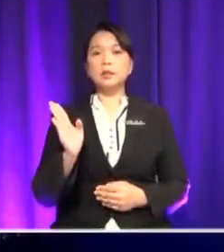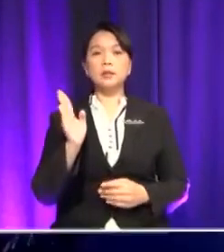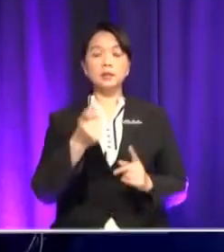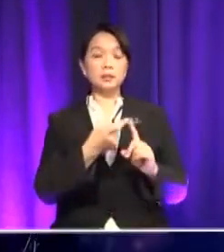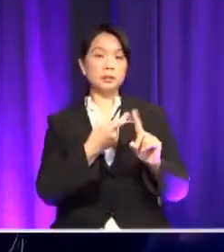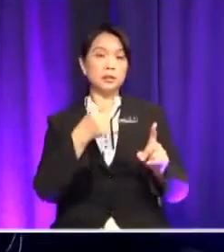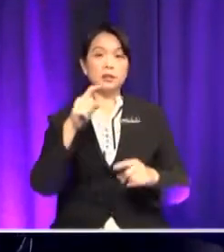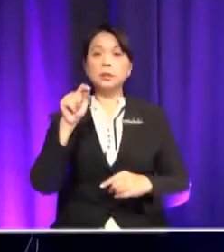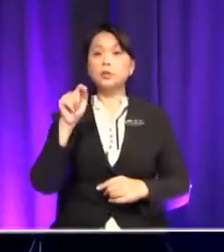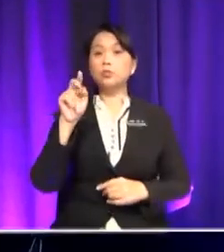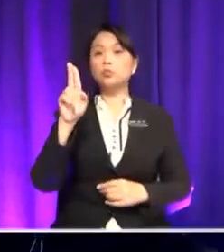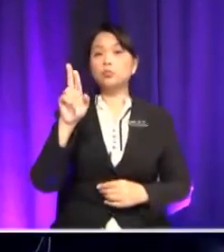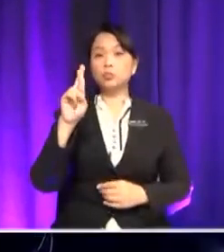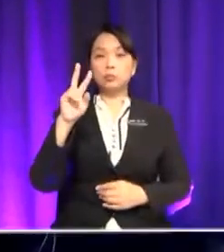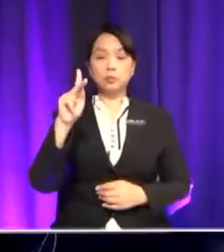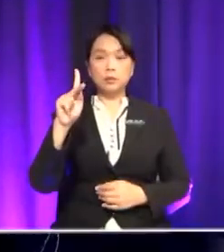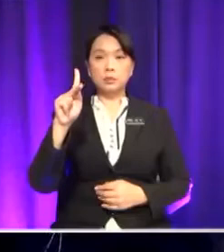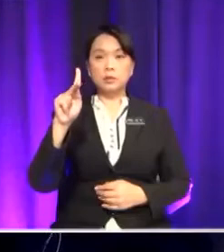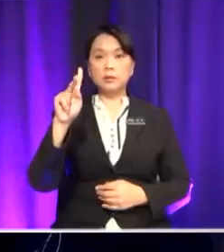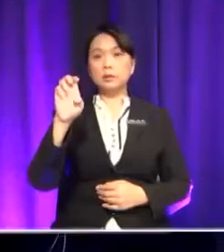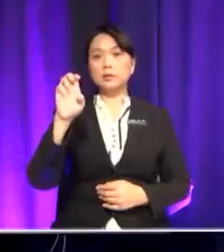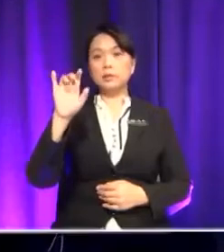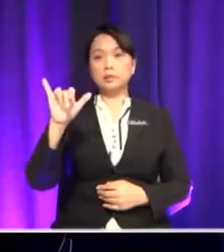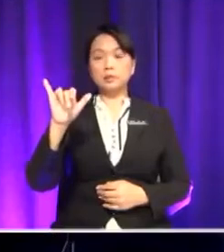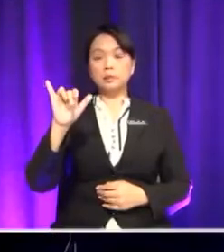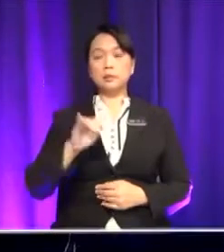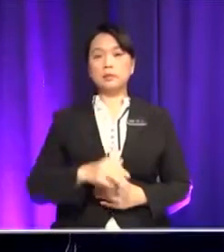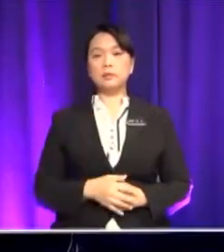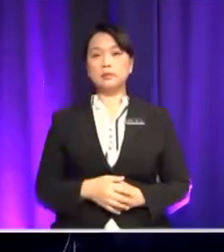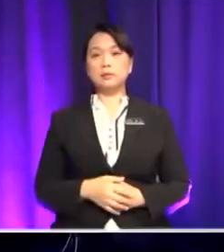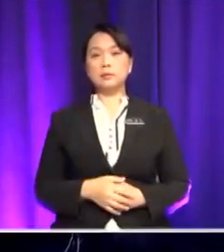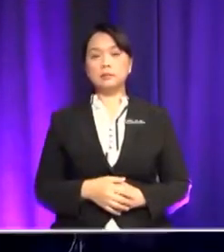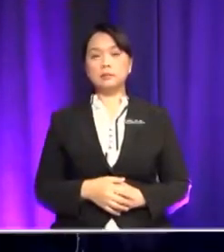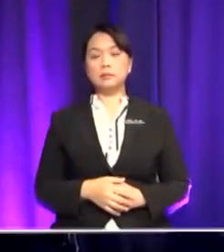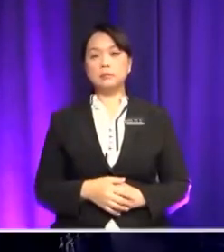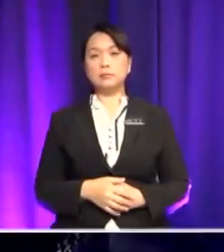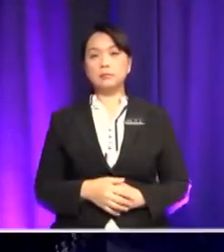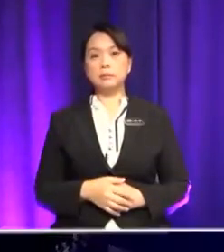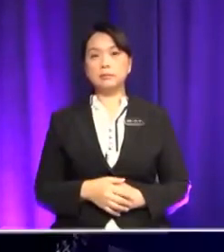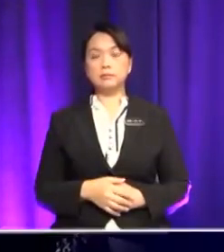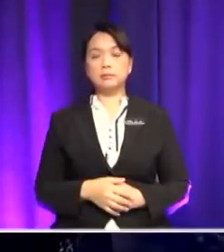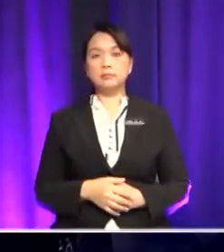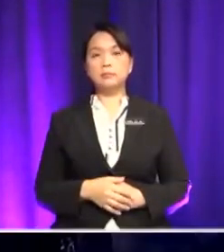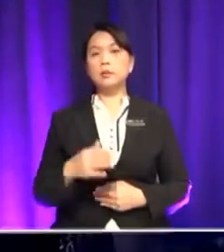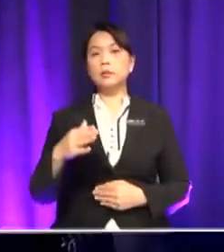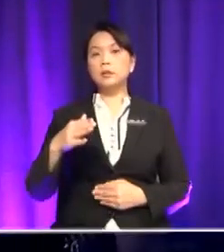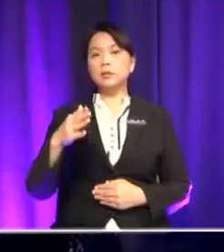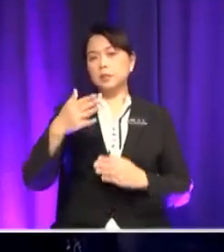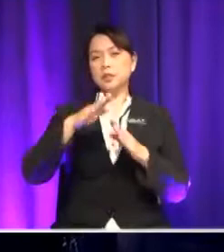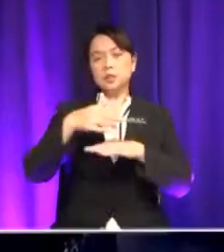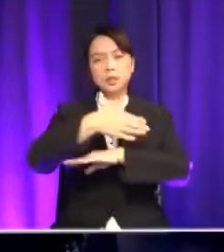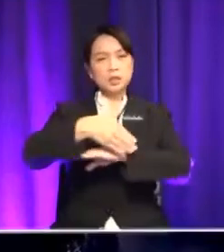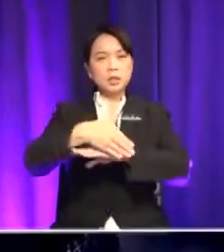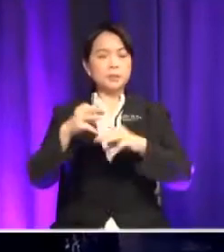adalah bumbung limas. Sebab apa ni dinamakan bumbung limas? Sebab dia punya sisi dia bentuk macam segitiga. Dia